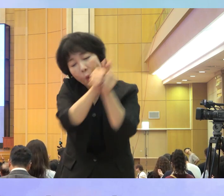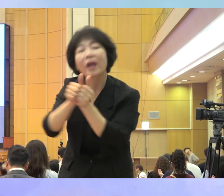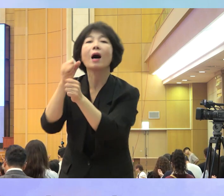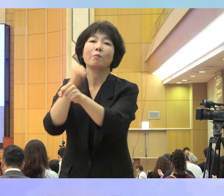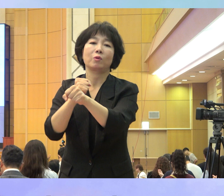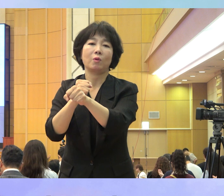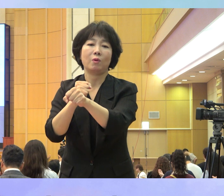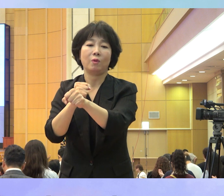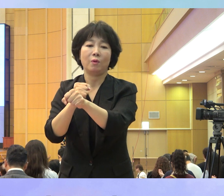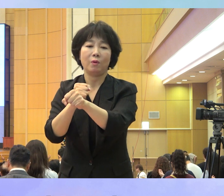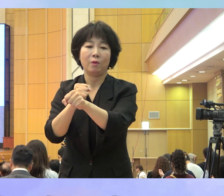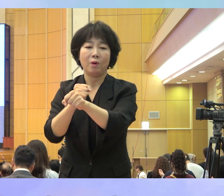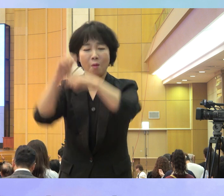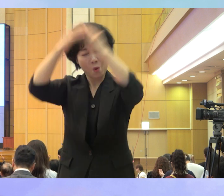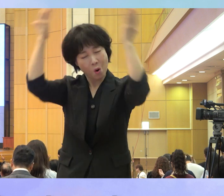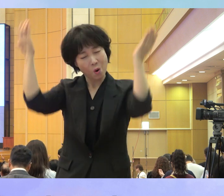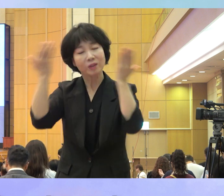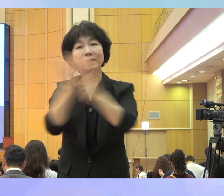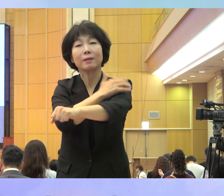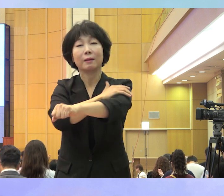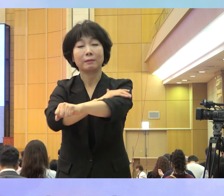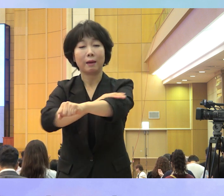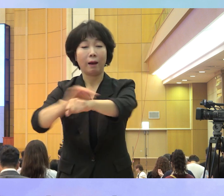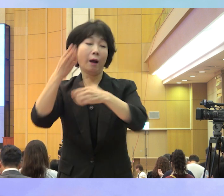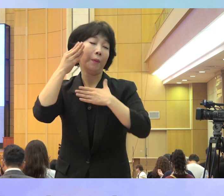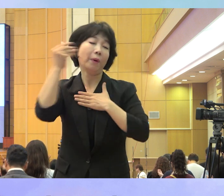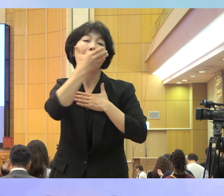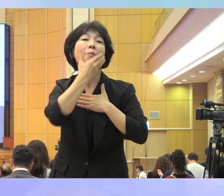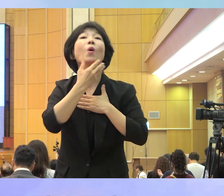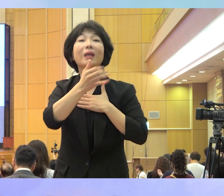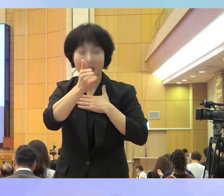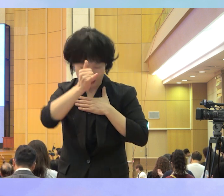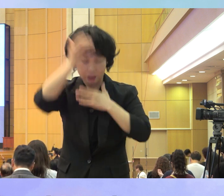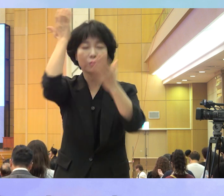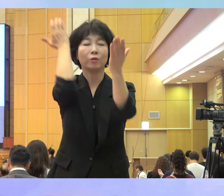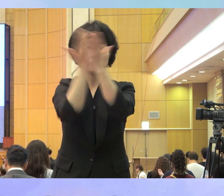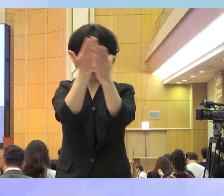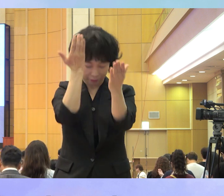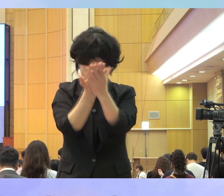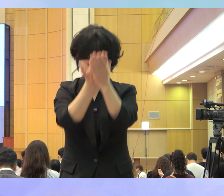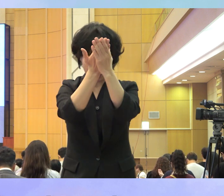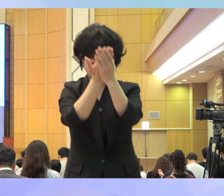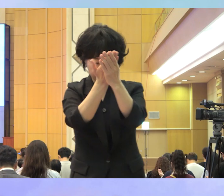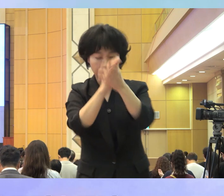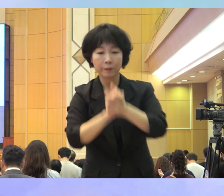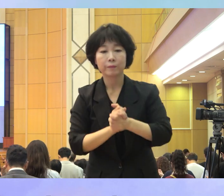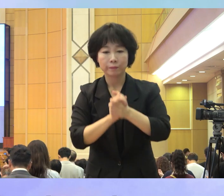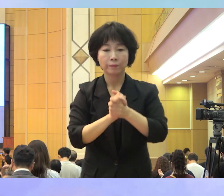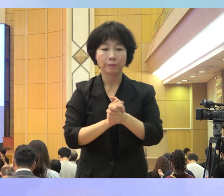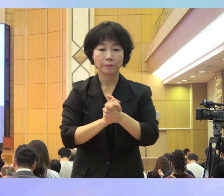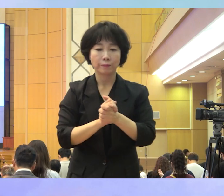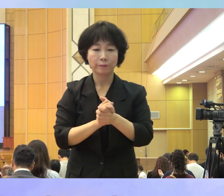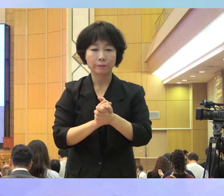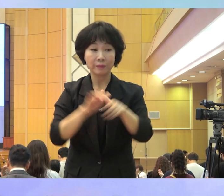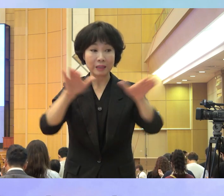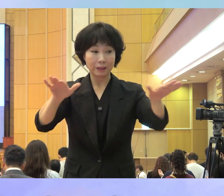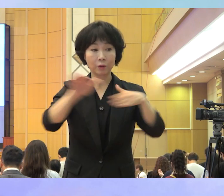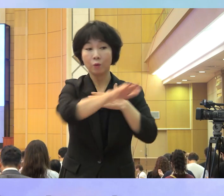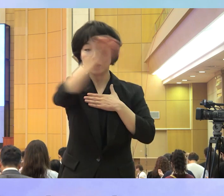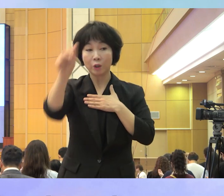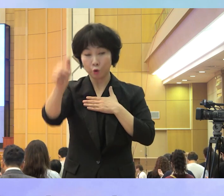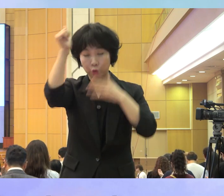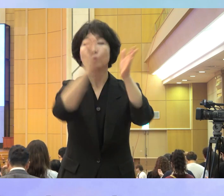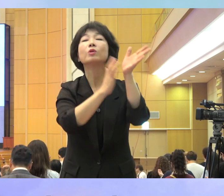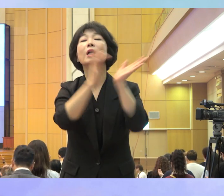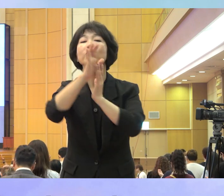동행함으로 모든 만사가 복되고 형통케 하옵소서. 이제는 우리